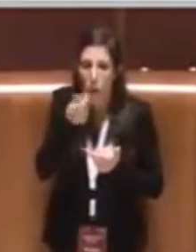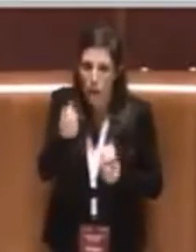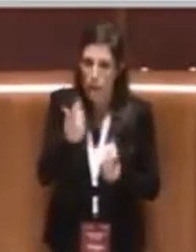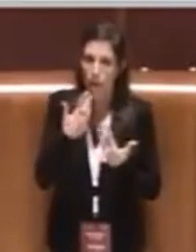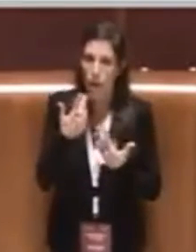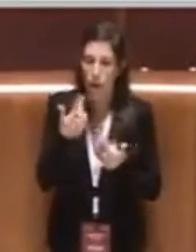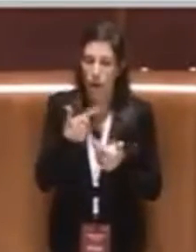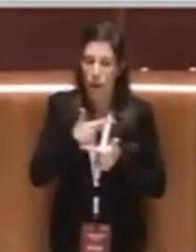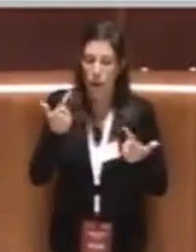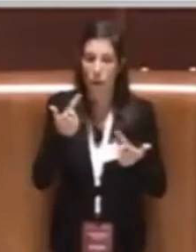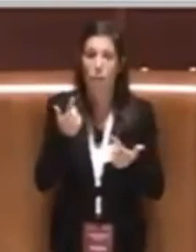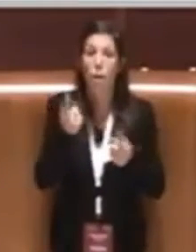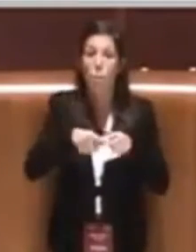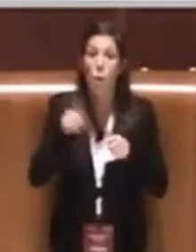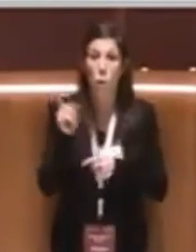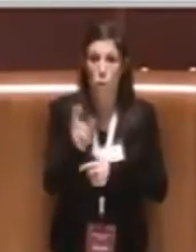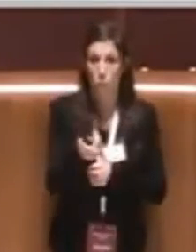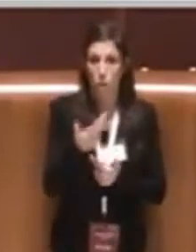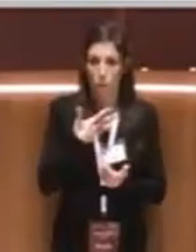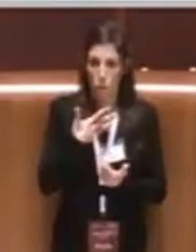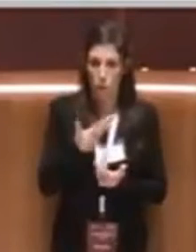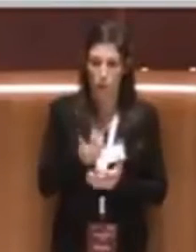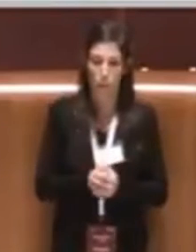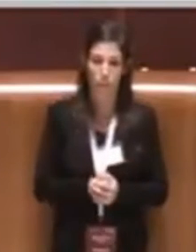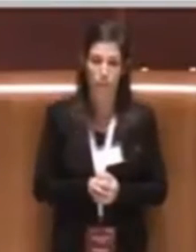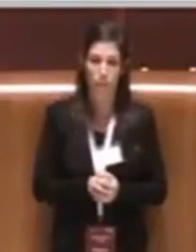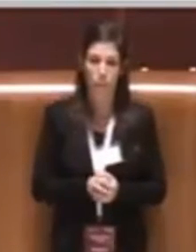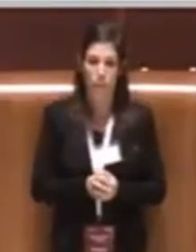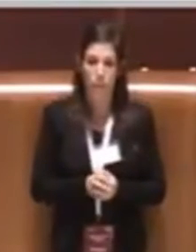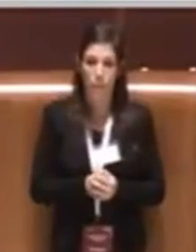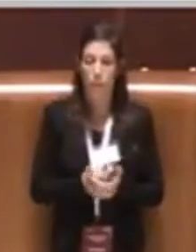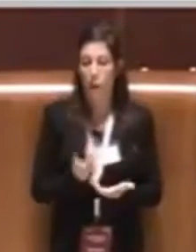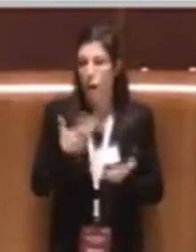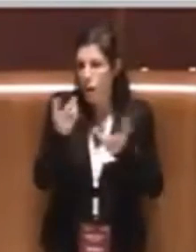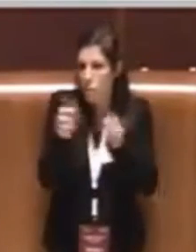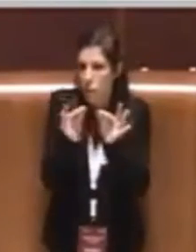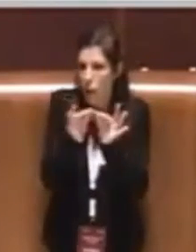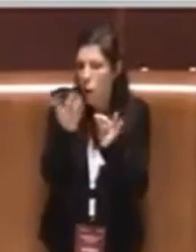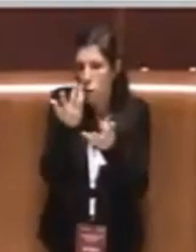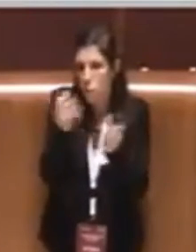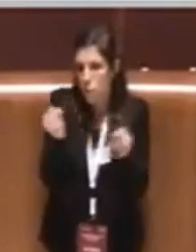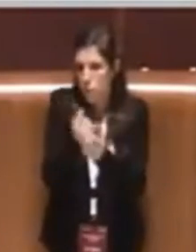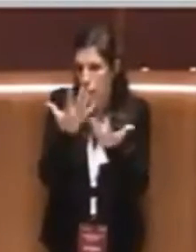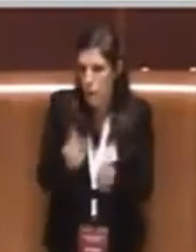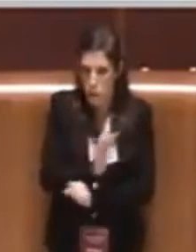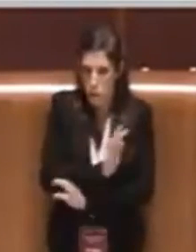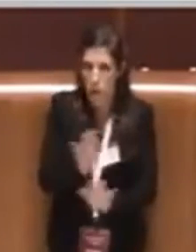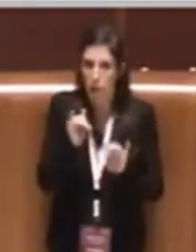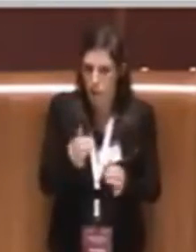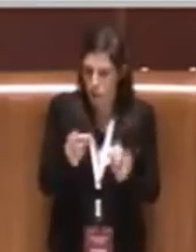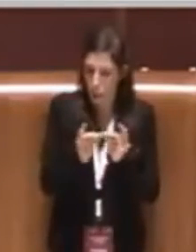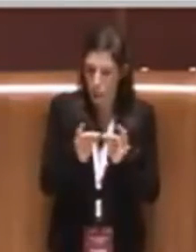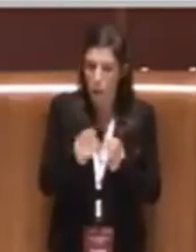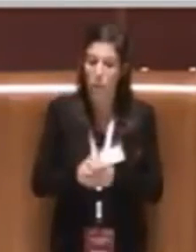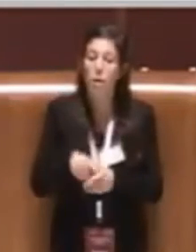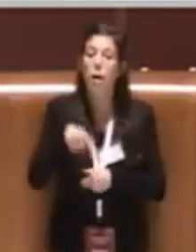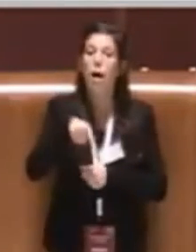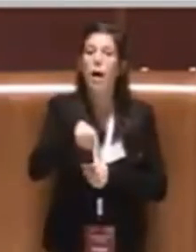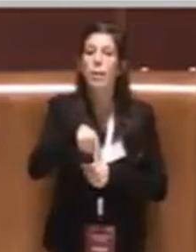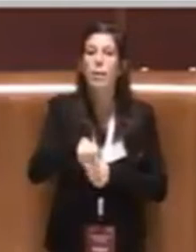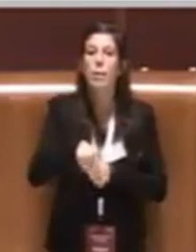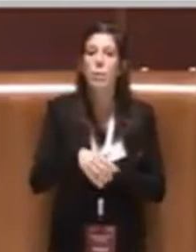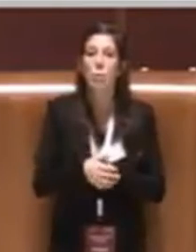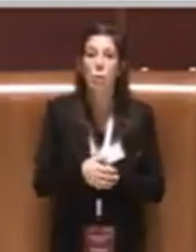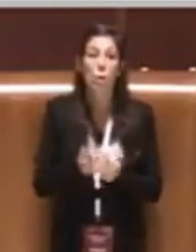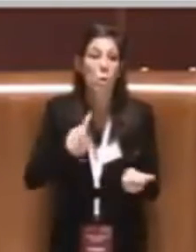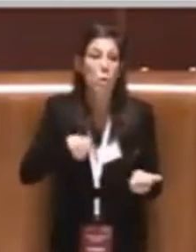può provocare la situazione d'origine inaccettabile, certamente in alcuni casi. Noi al momento naturalmente